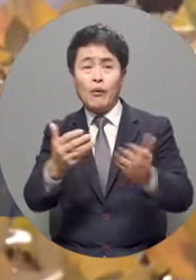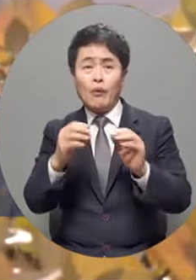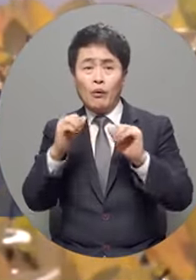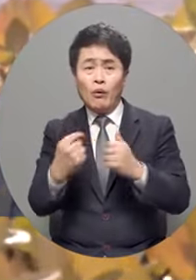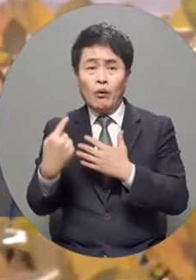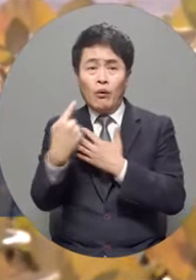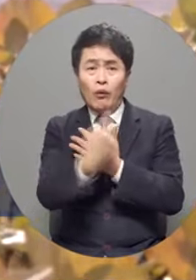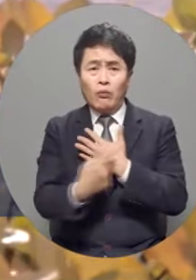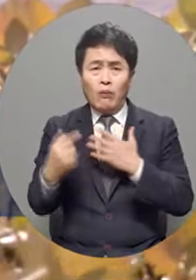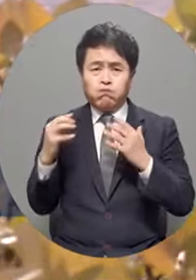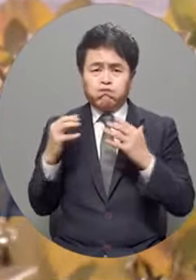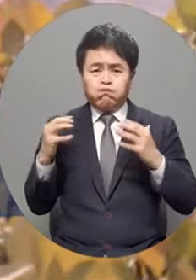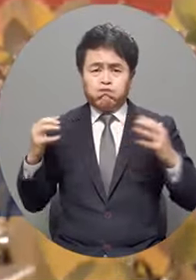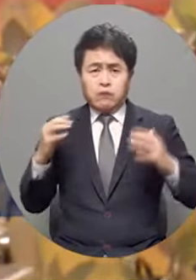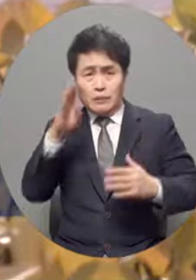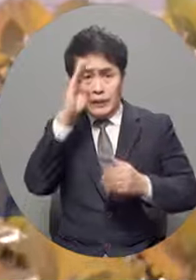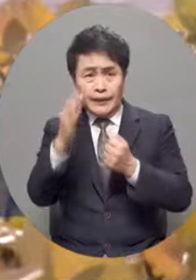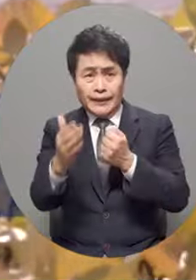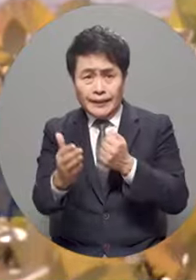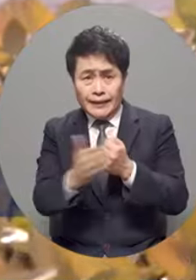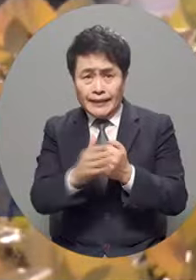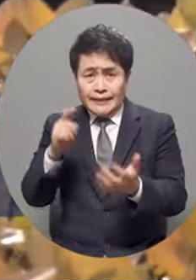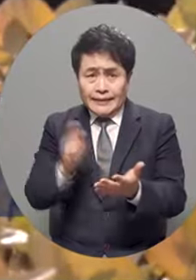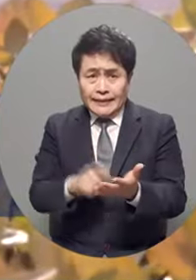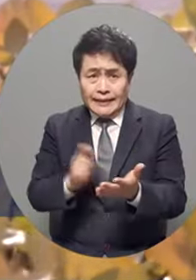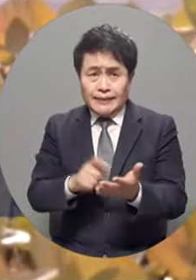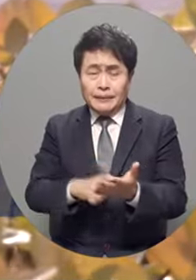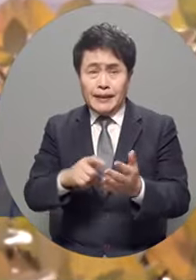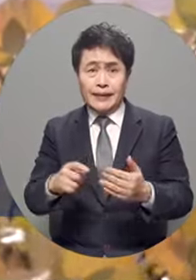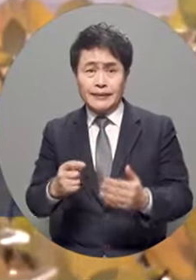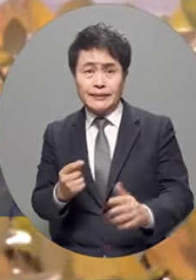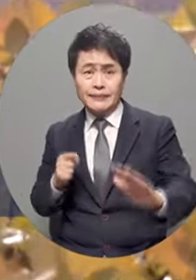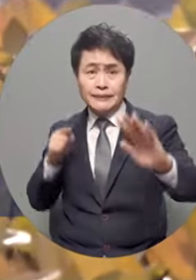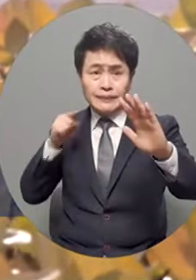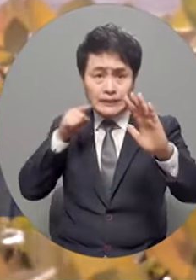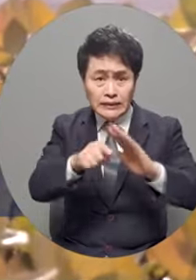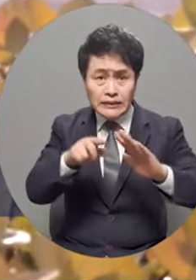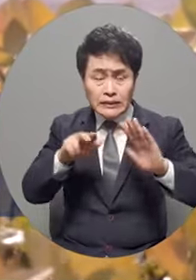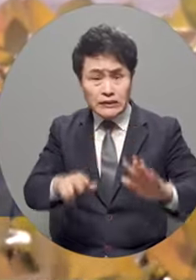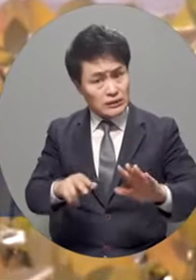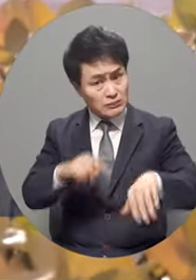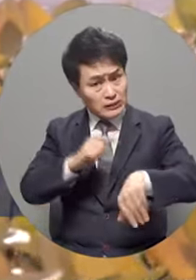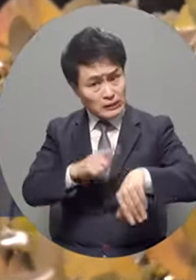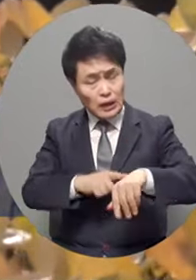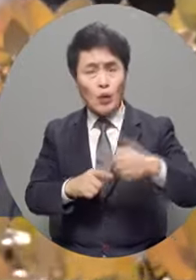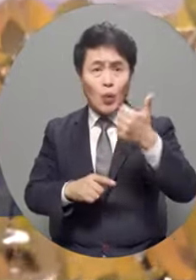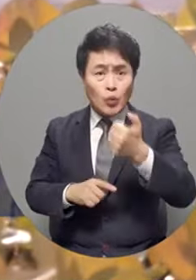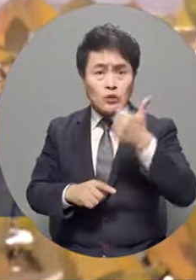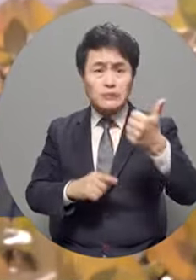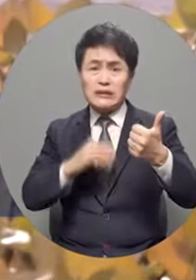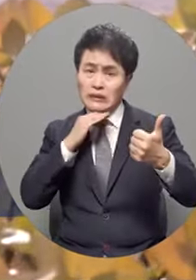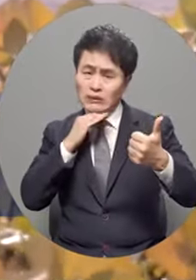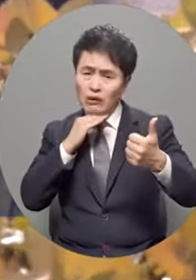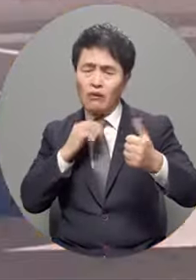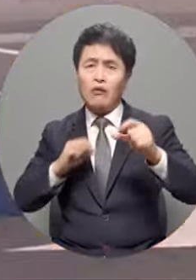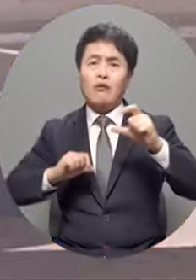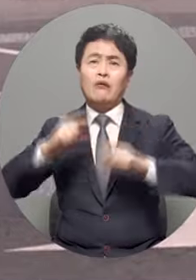자꾸 퉁퉁 부어 올라가지고 급하게 여기 응급실 왔는데 지금 55분에 끝났습니다. 거의 1시간